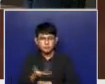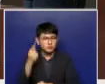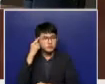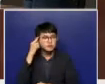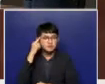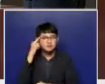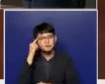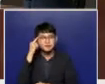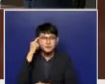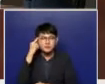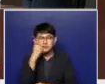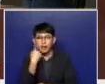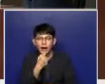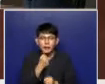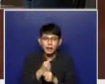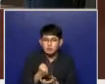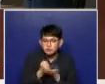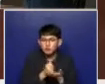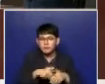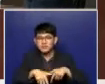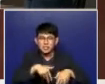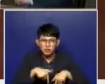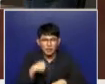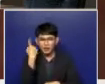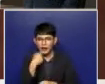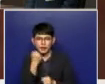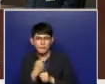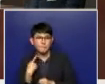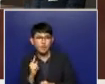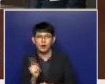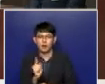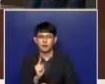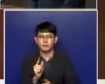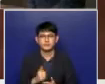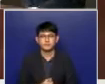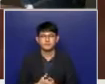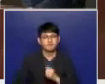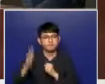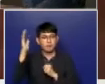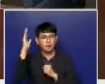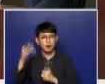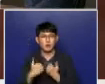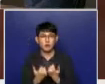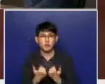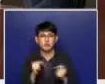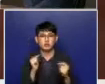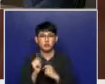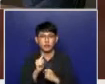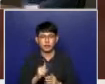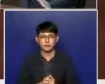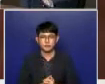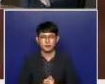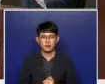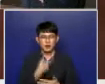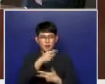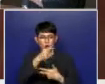เล่าให้ฟังว่าเริ่มต้นโครงการนี้มายังไงรัฐบาลกทมคือท้องถิ่นกทมกับรัฐบาล